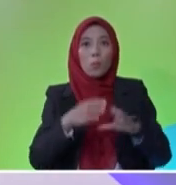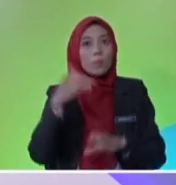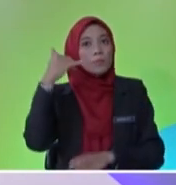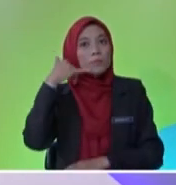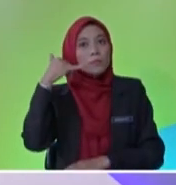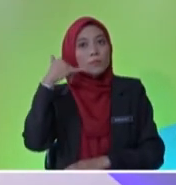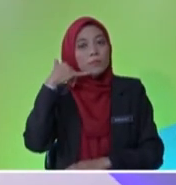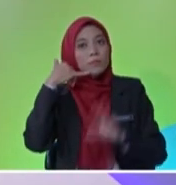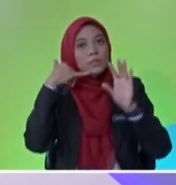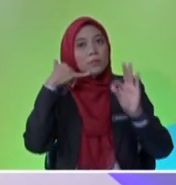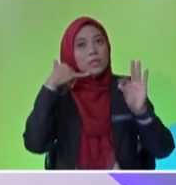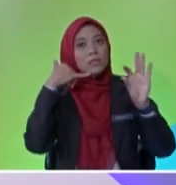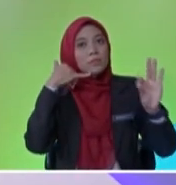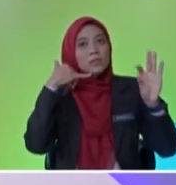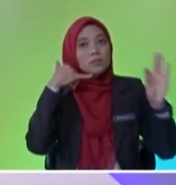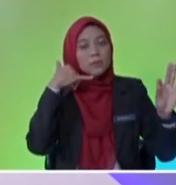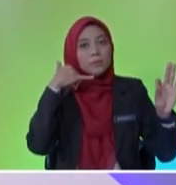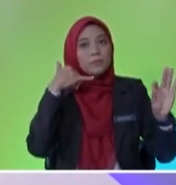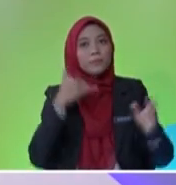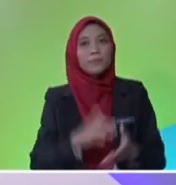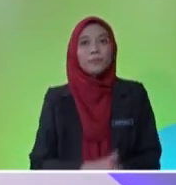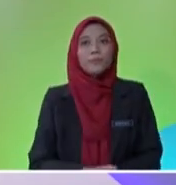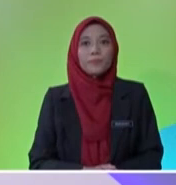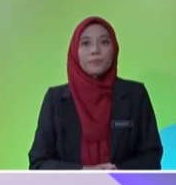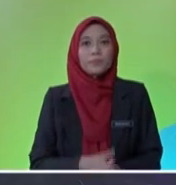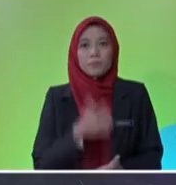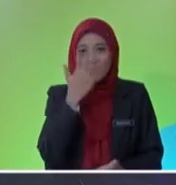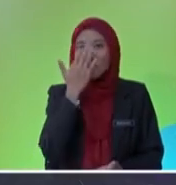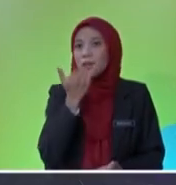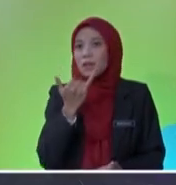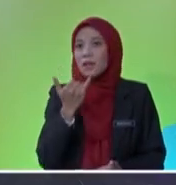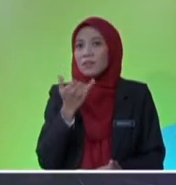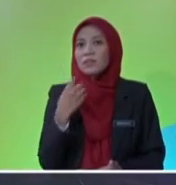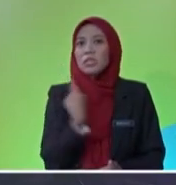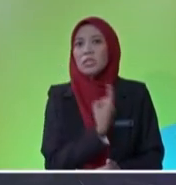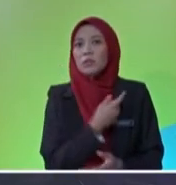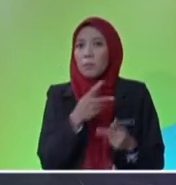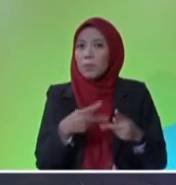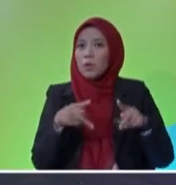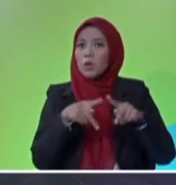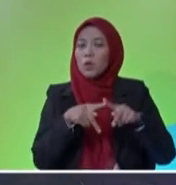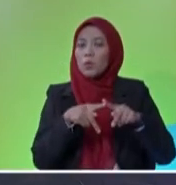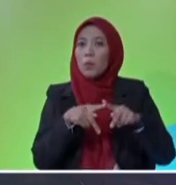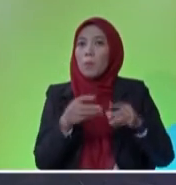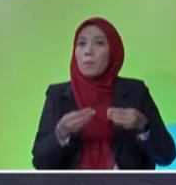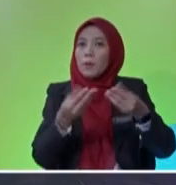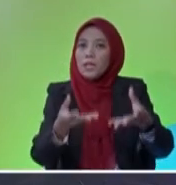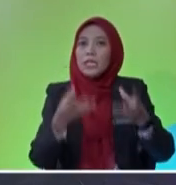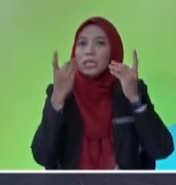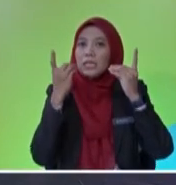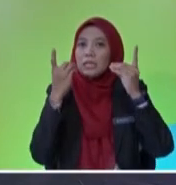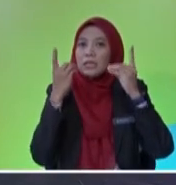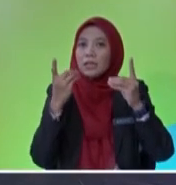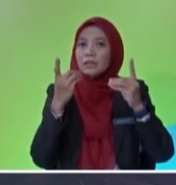999 Mengapa adik dibuat kita perlu memberi didikan kepada kanak-kanak nih